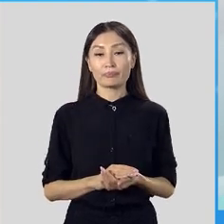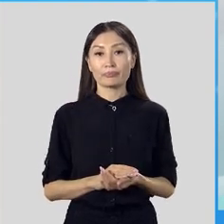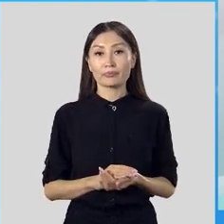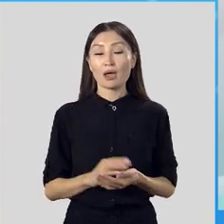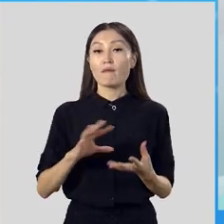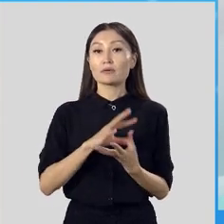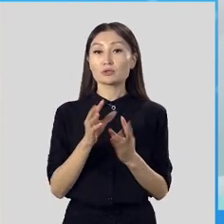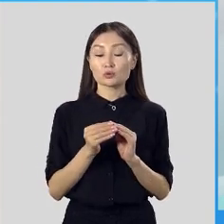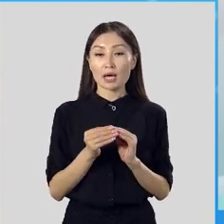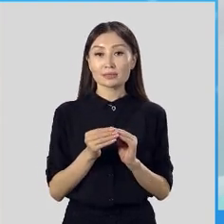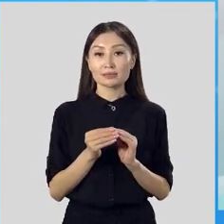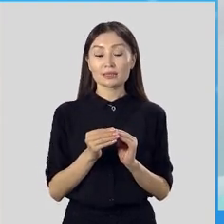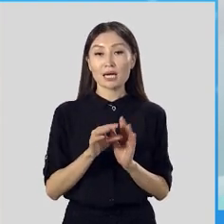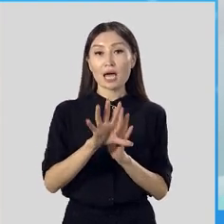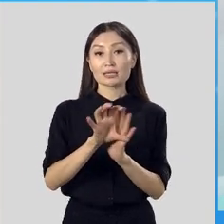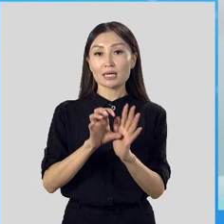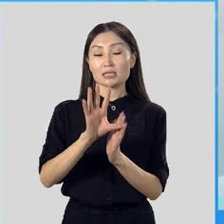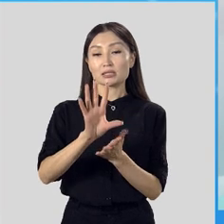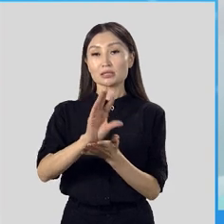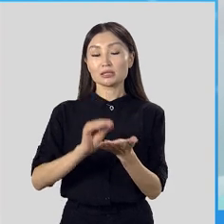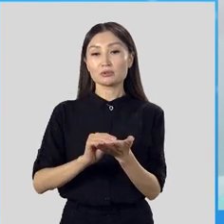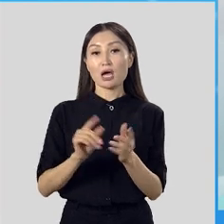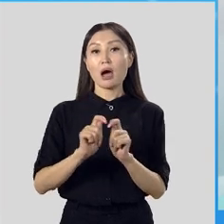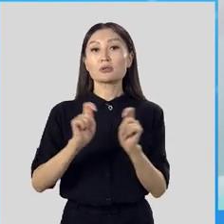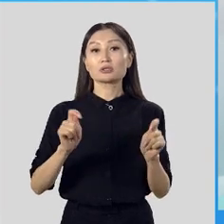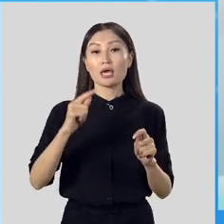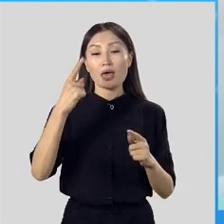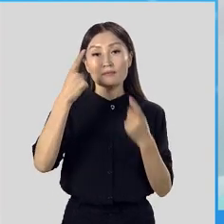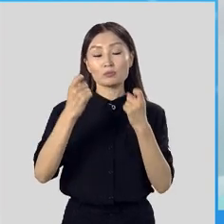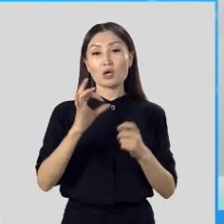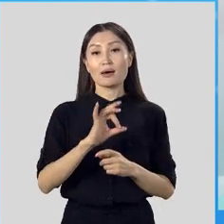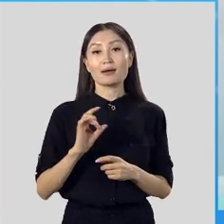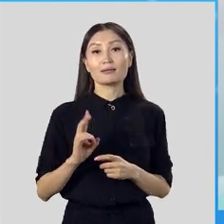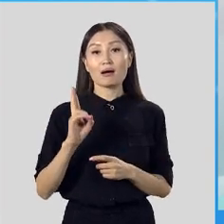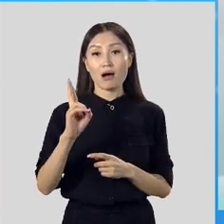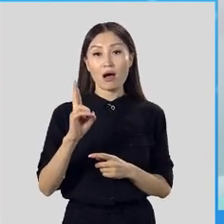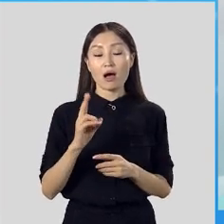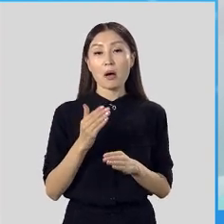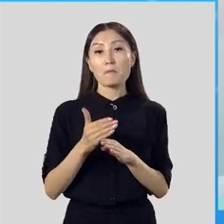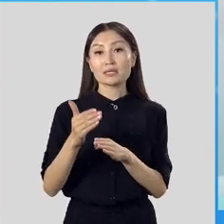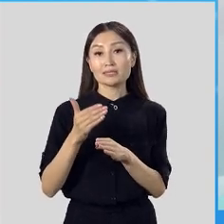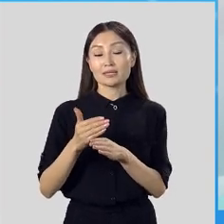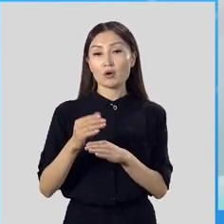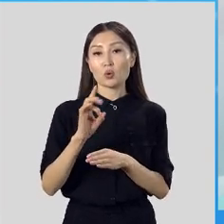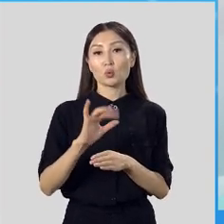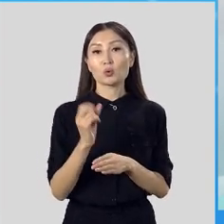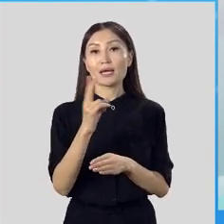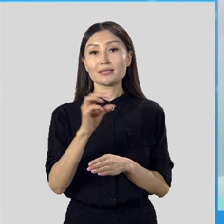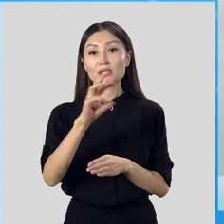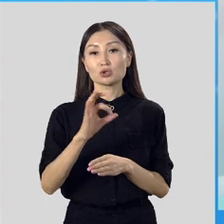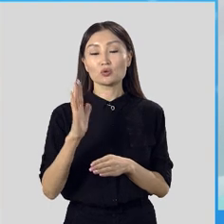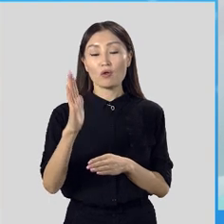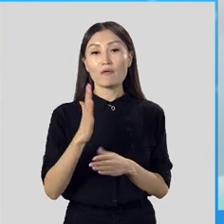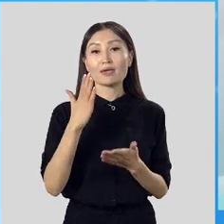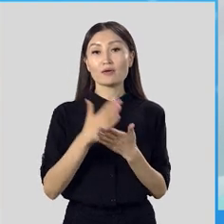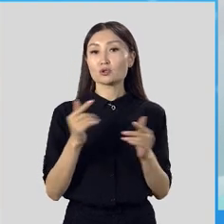В результате транскрипции образуется информационная РНК, последовательность нуклеотидов, которая